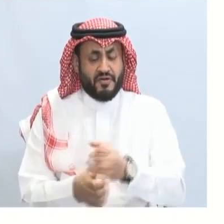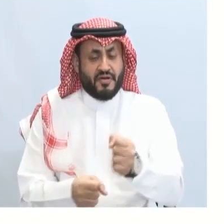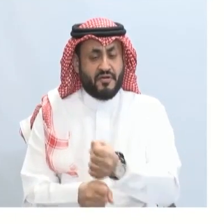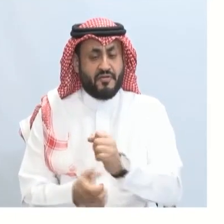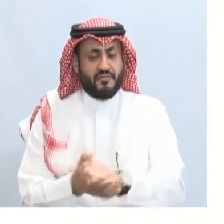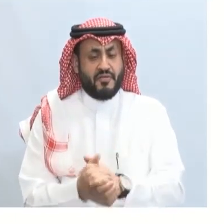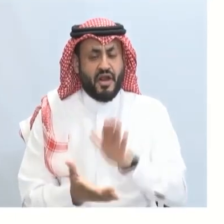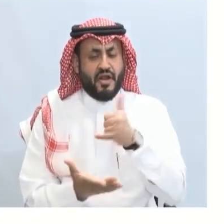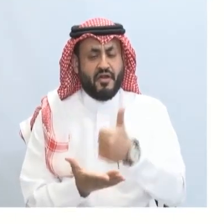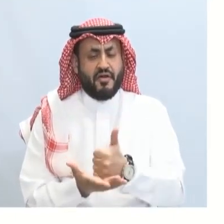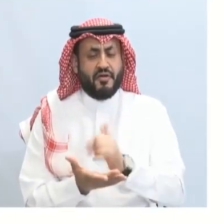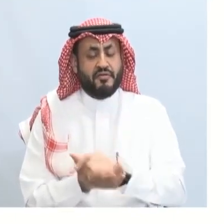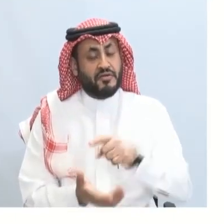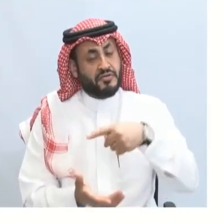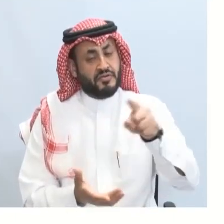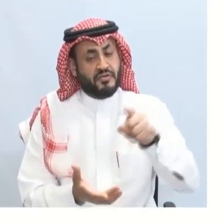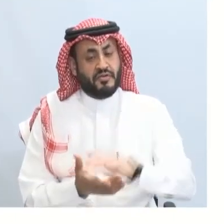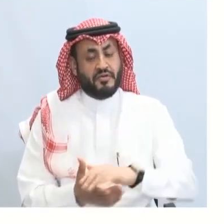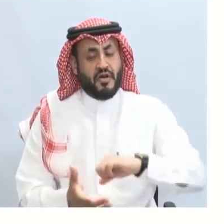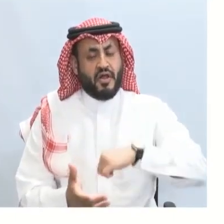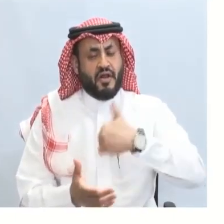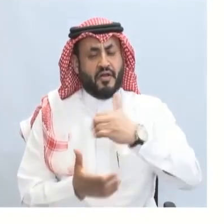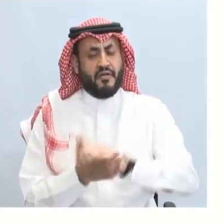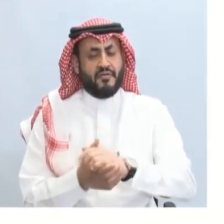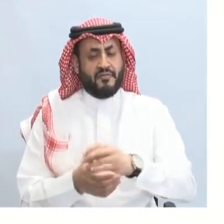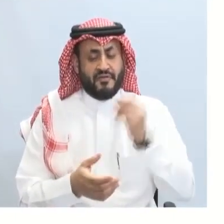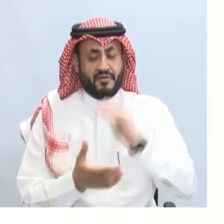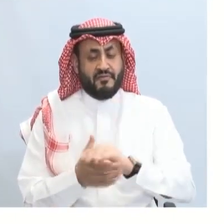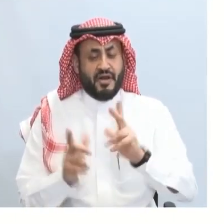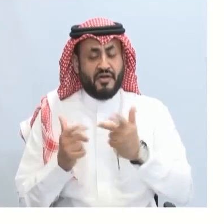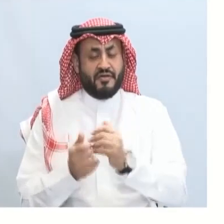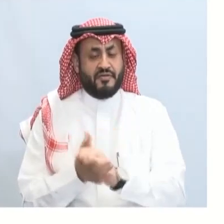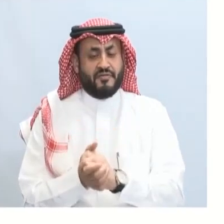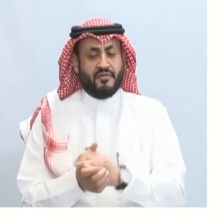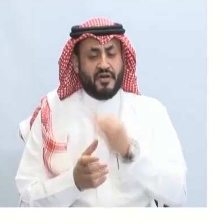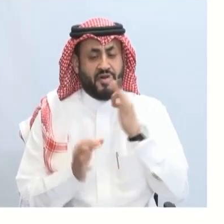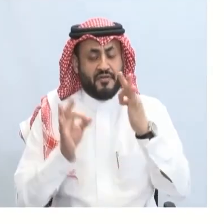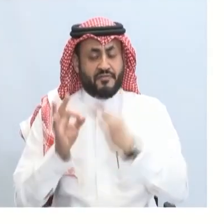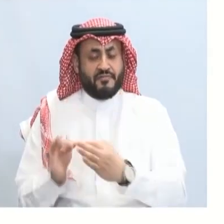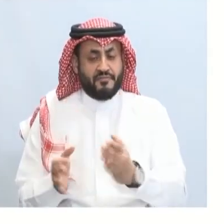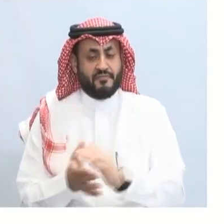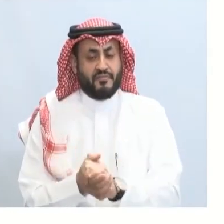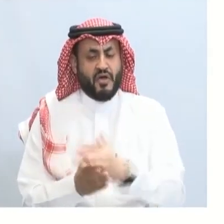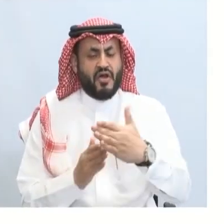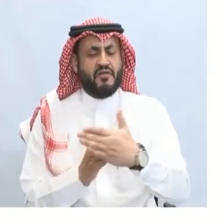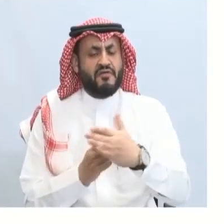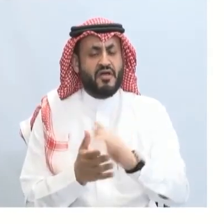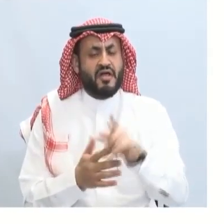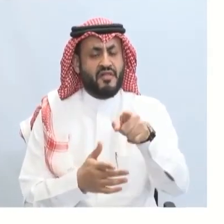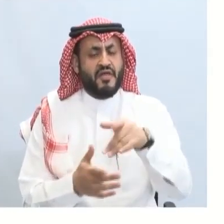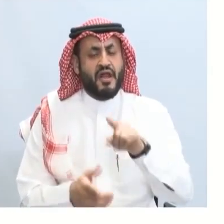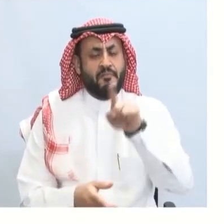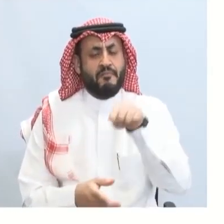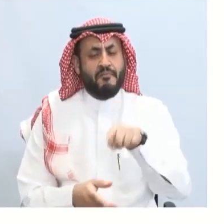بمسؤولياته على خير وجه وتحمل نتائجه قال تعالى وقفوهم انهم